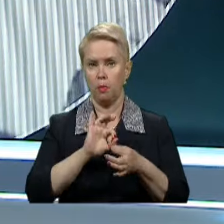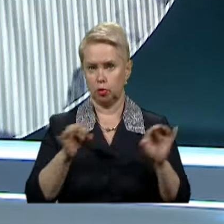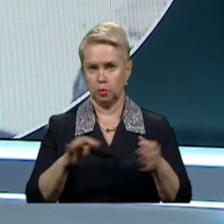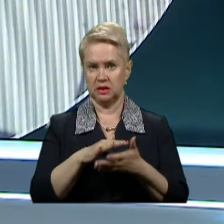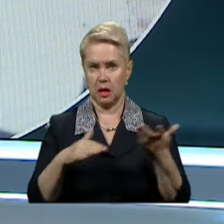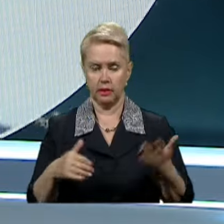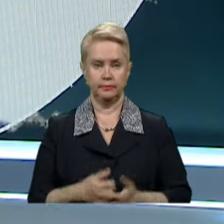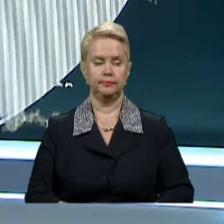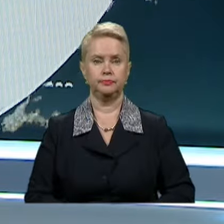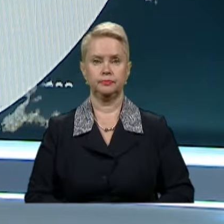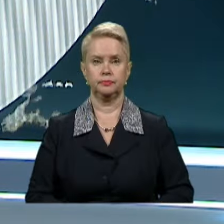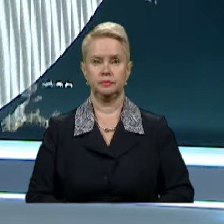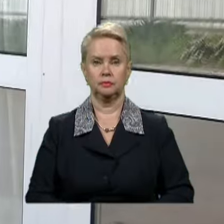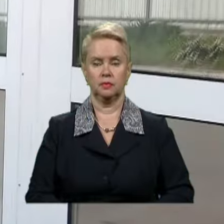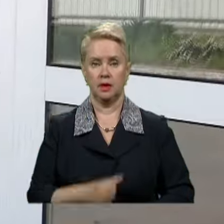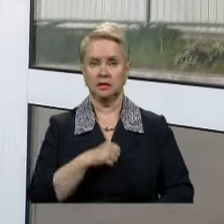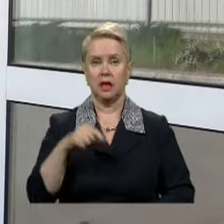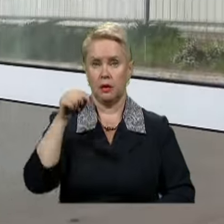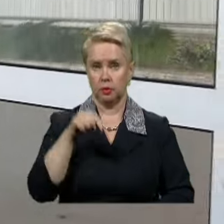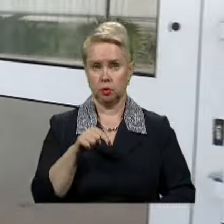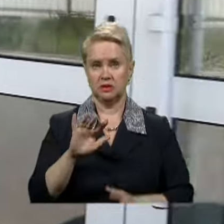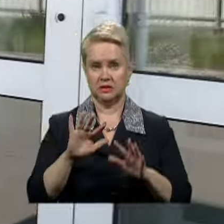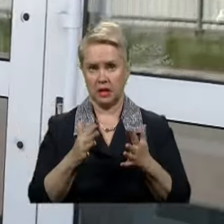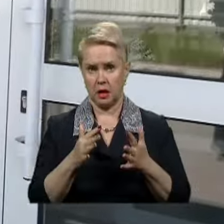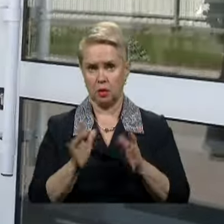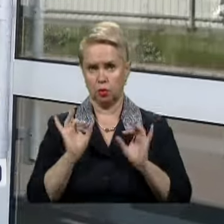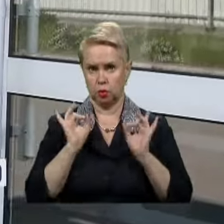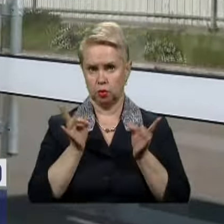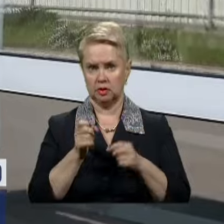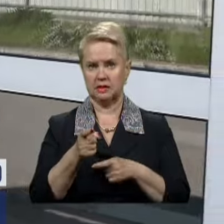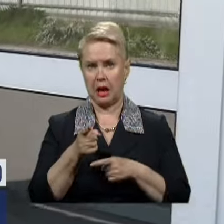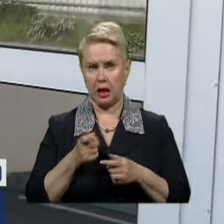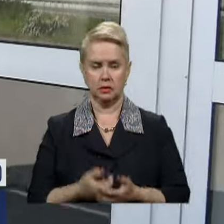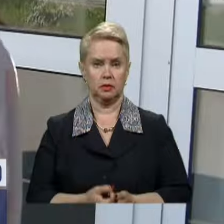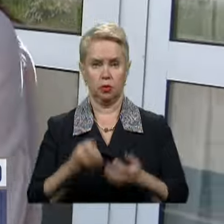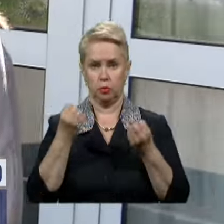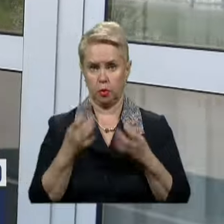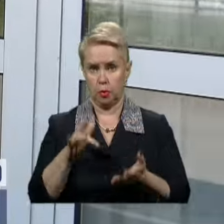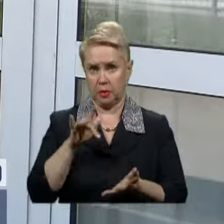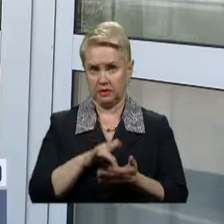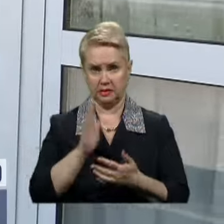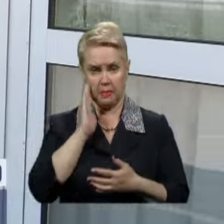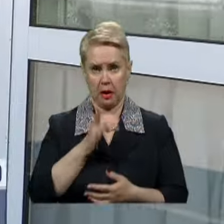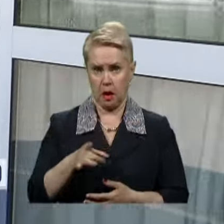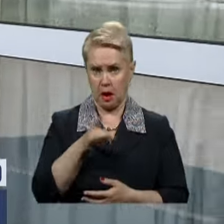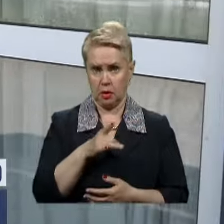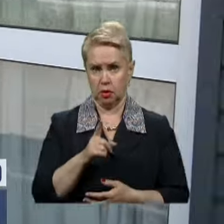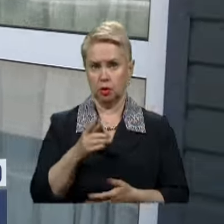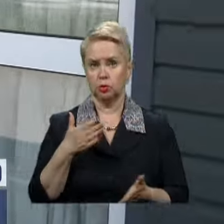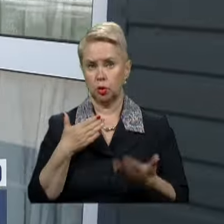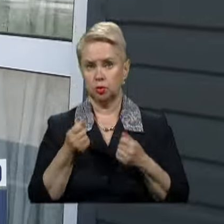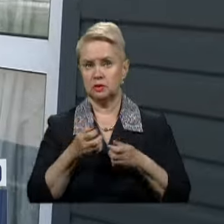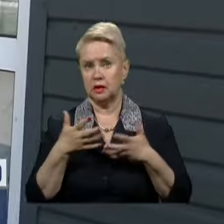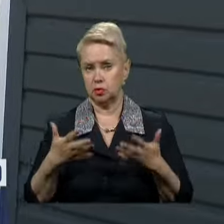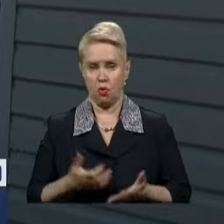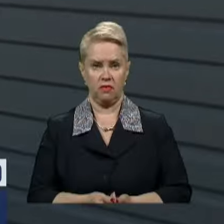далі. Саме тут і сталася гучна стрілянина. Просто посеред спального району стосунки